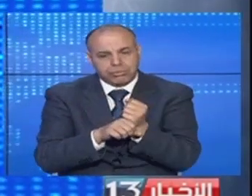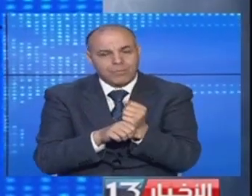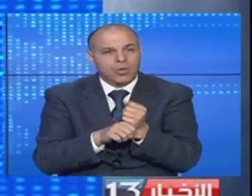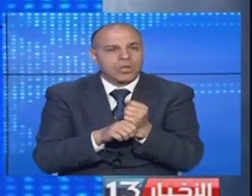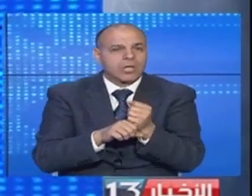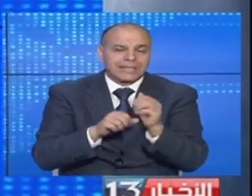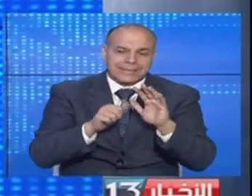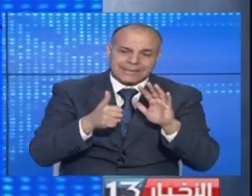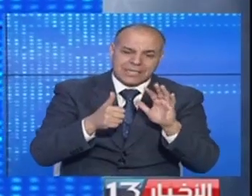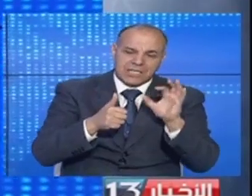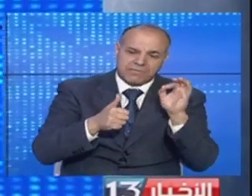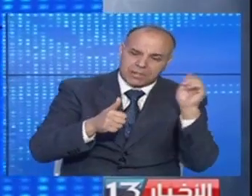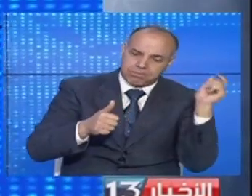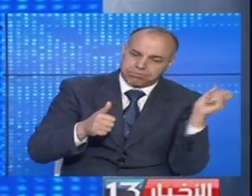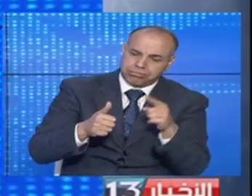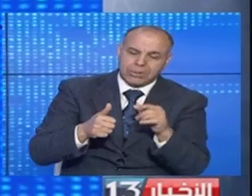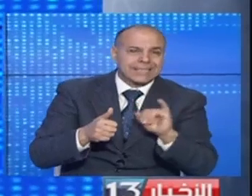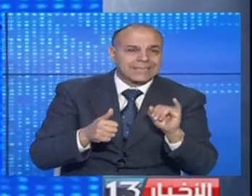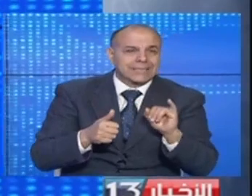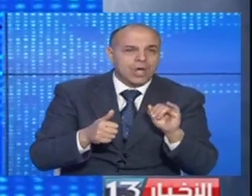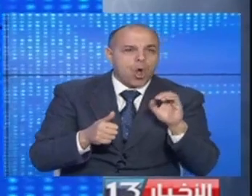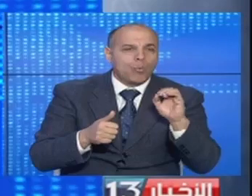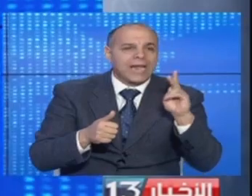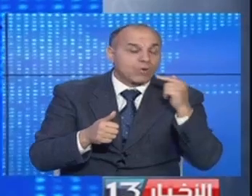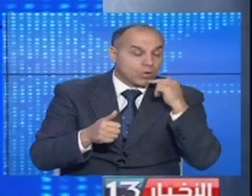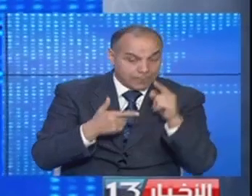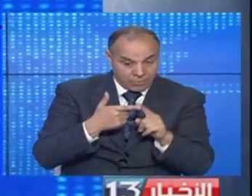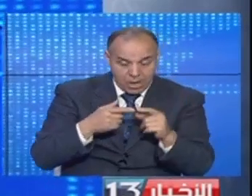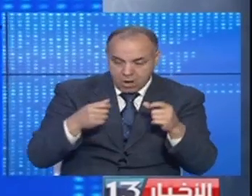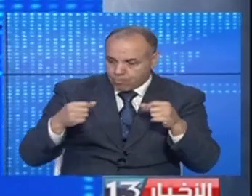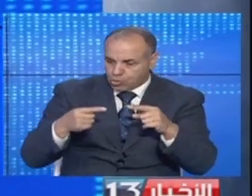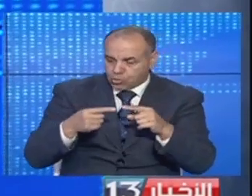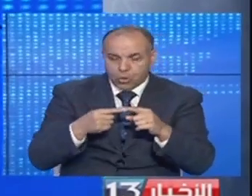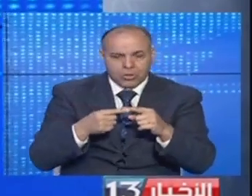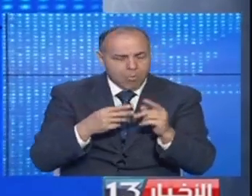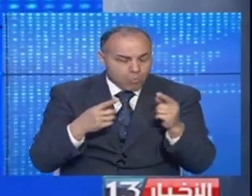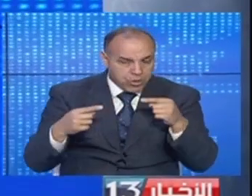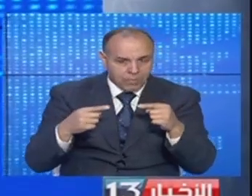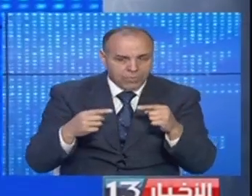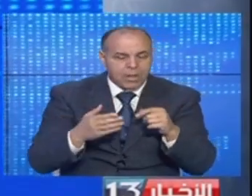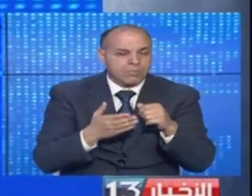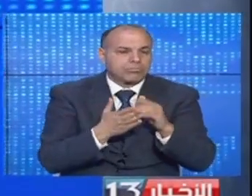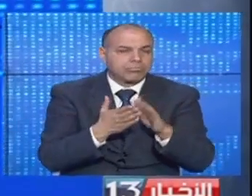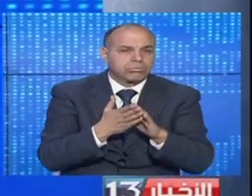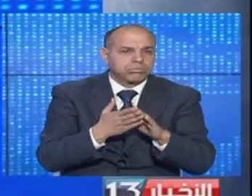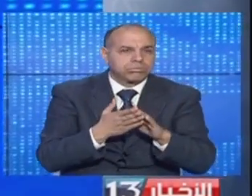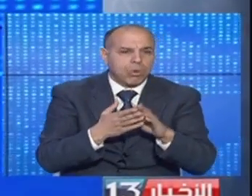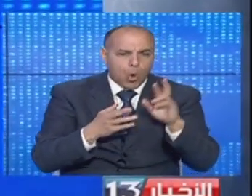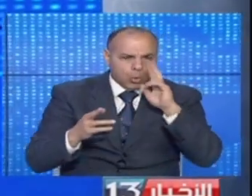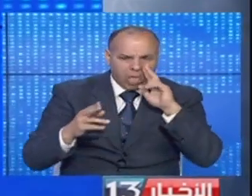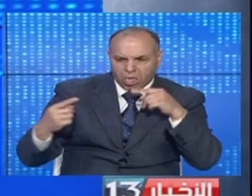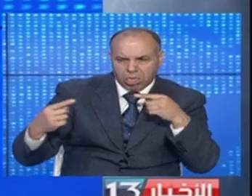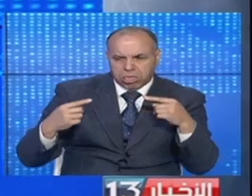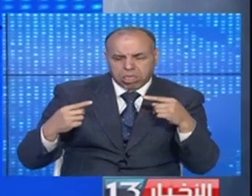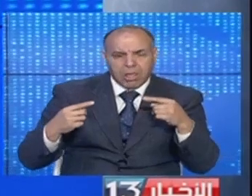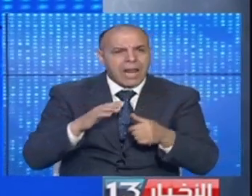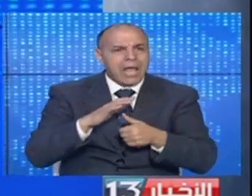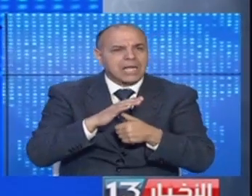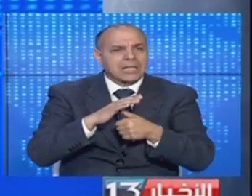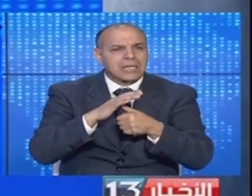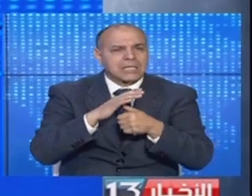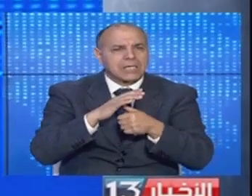بسداسيه نظيفه على مضيفه هو في النهايه في مواجهه مثيره سجلت احداث العنصريه طالت رئيس النادي